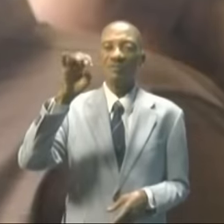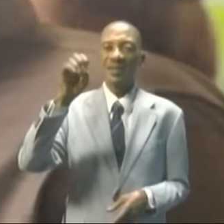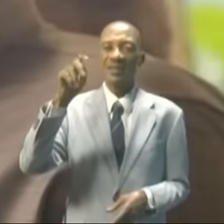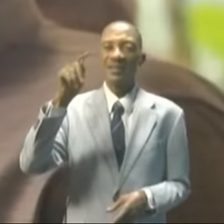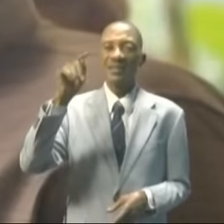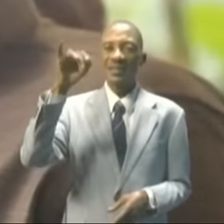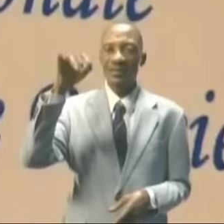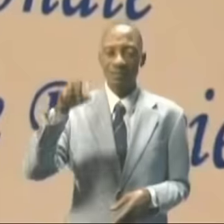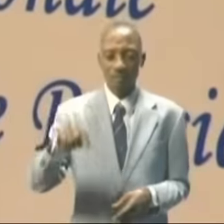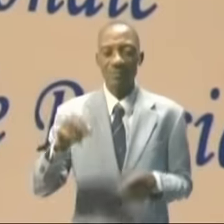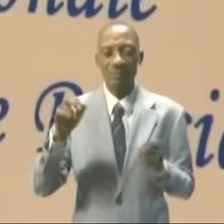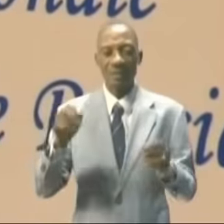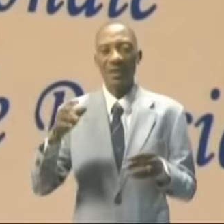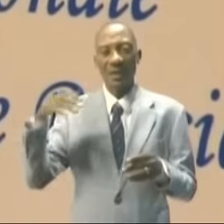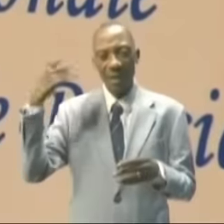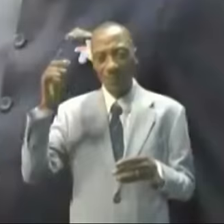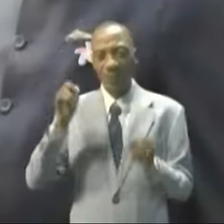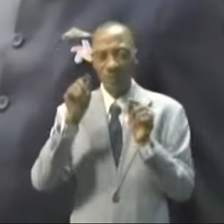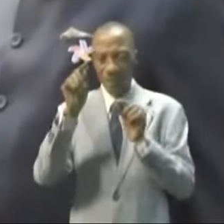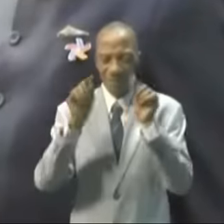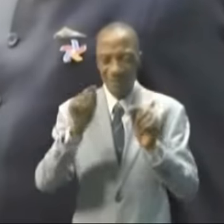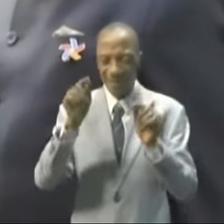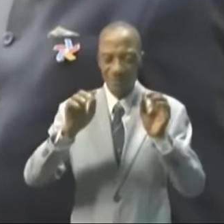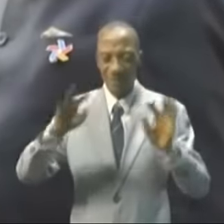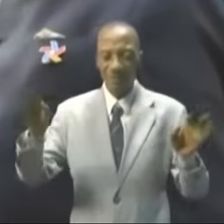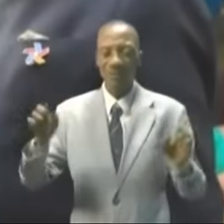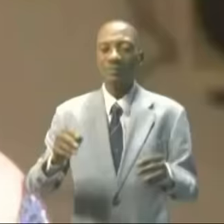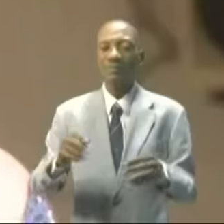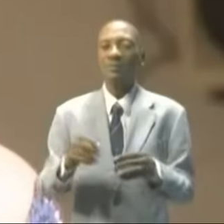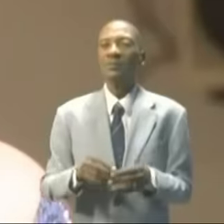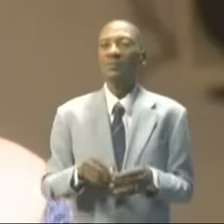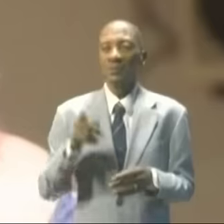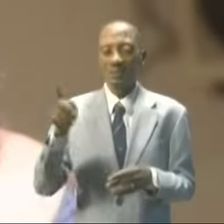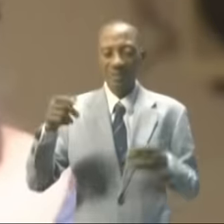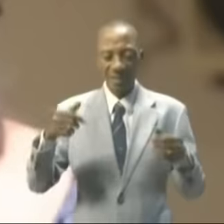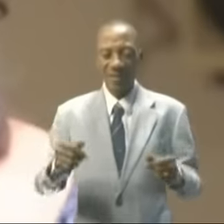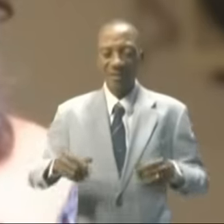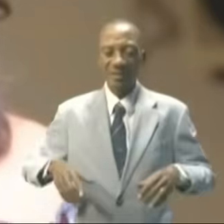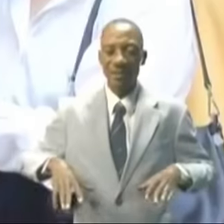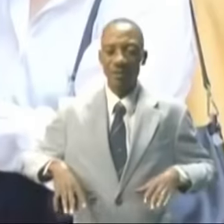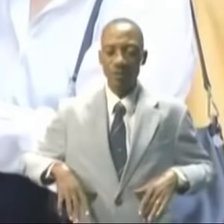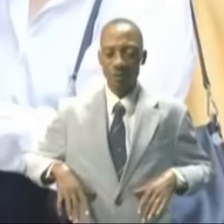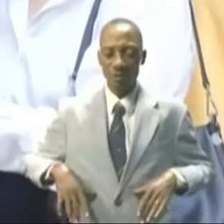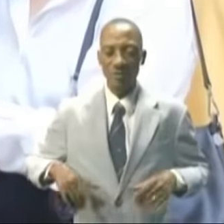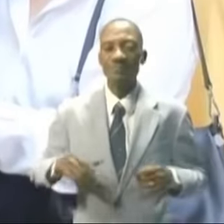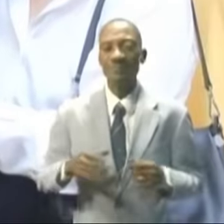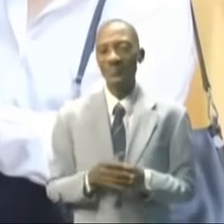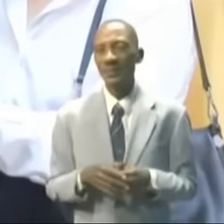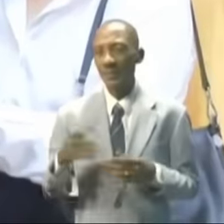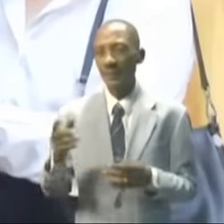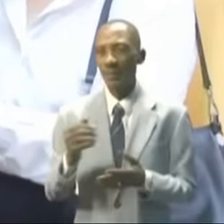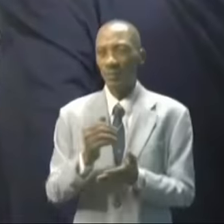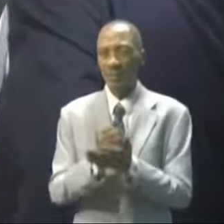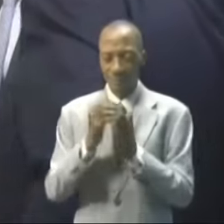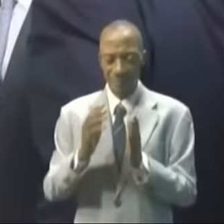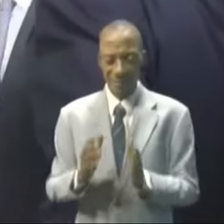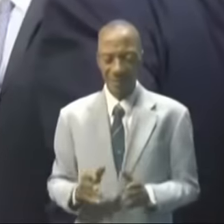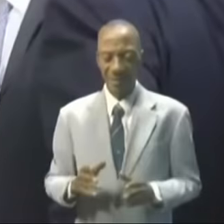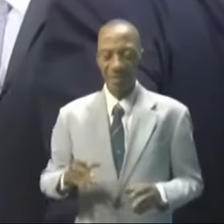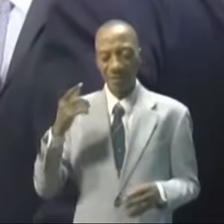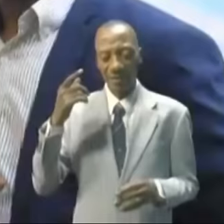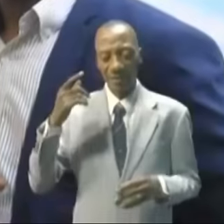pas seule, elle continue de consolider les relations avec d'autres pays du monde comme la RDC. Nous avons